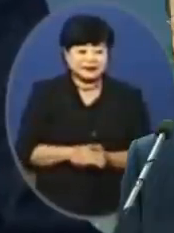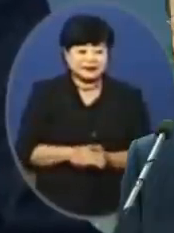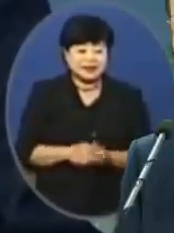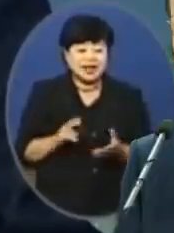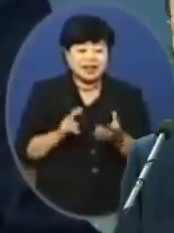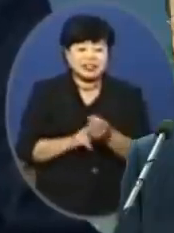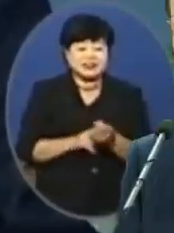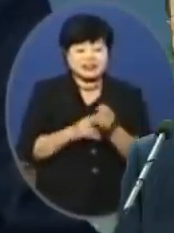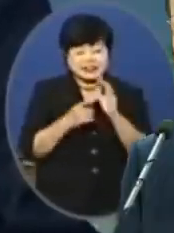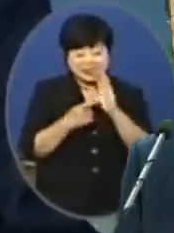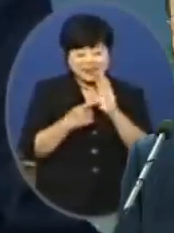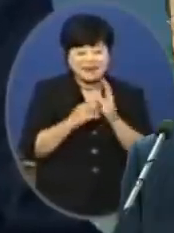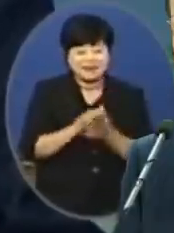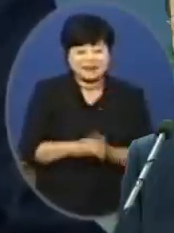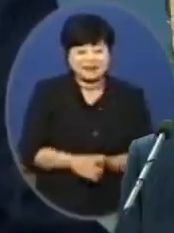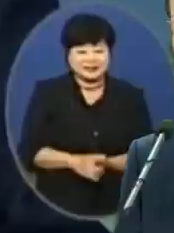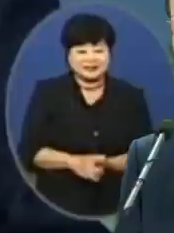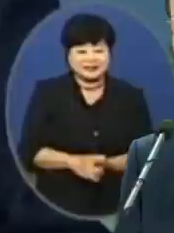기적이 생겨나는 것입니다.